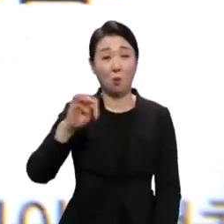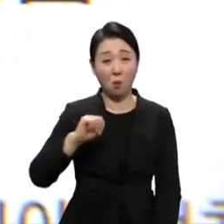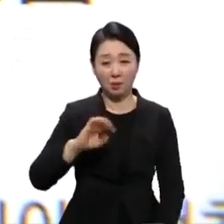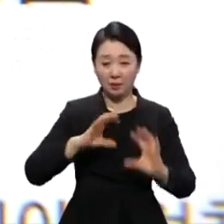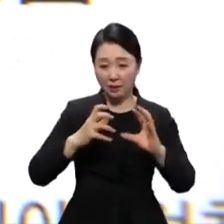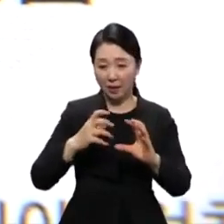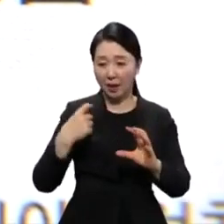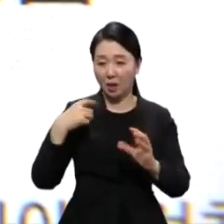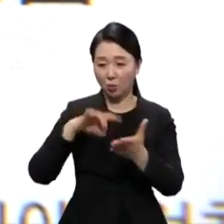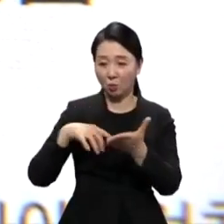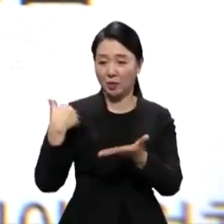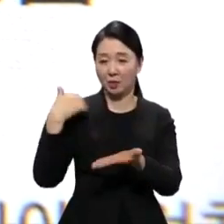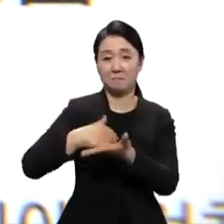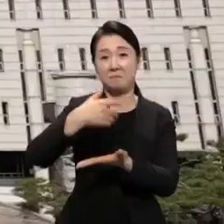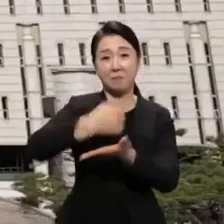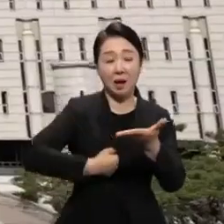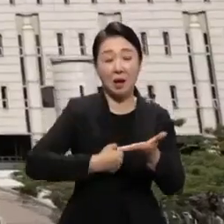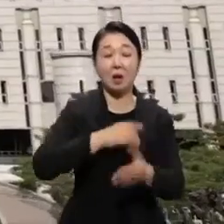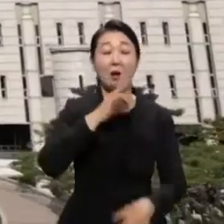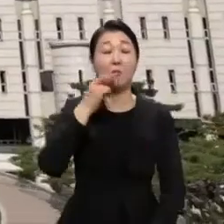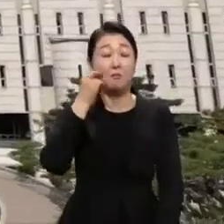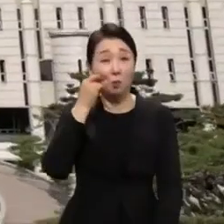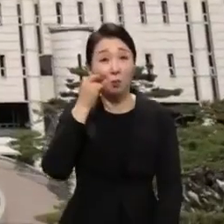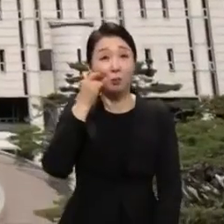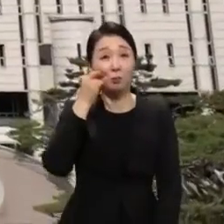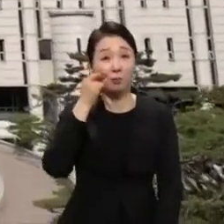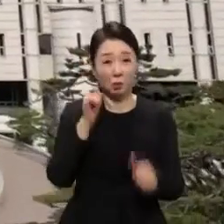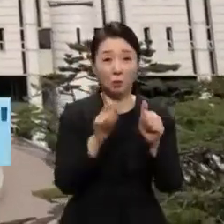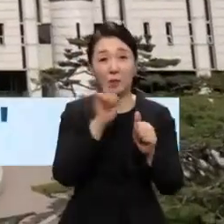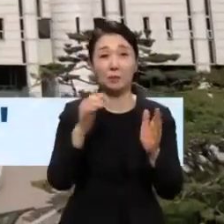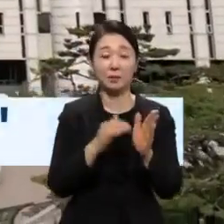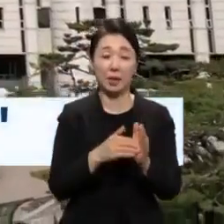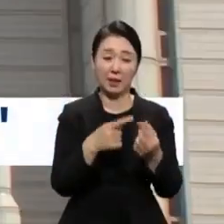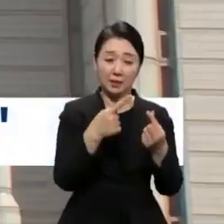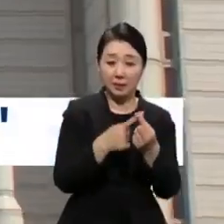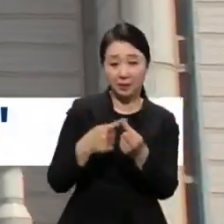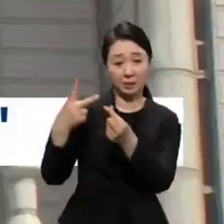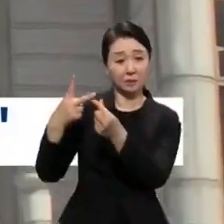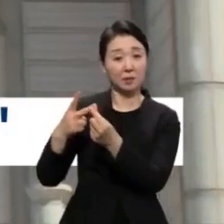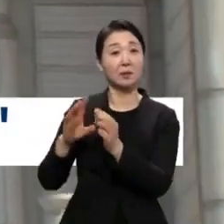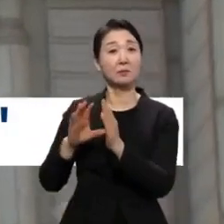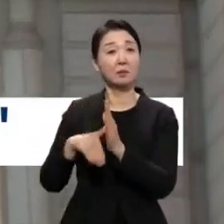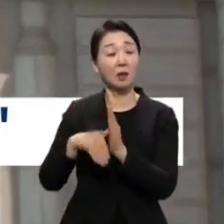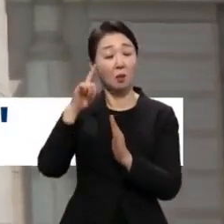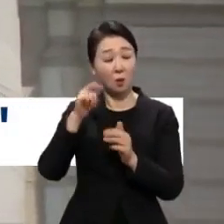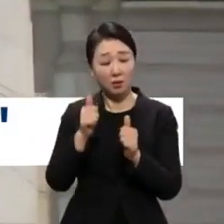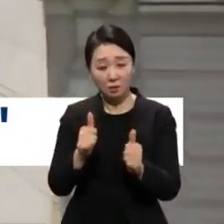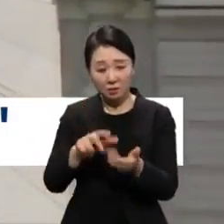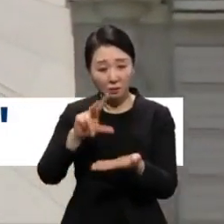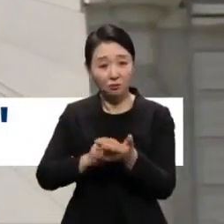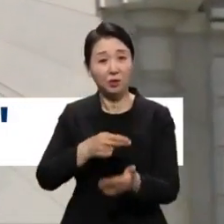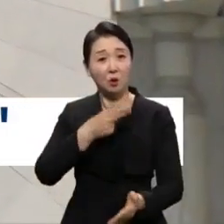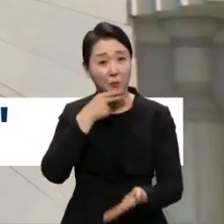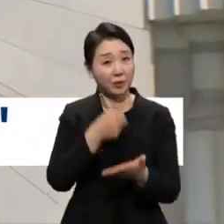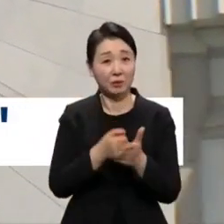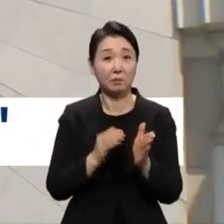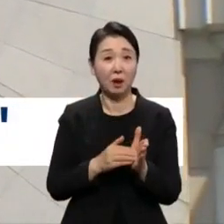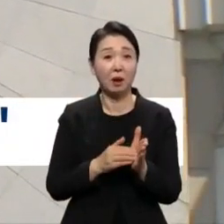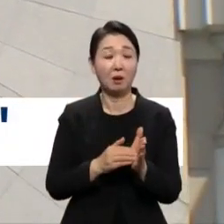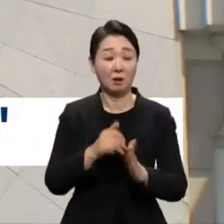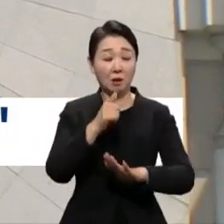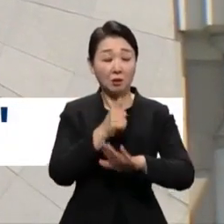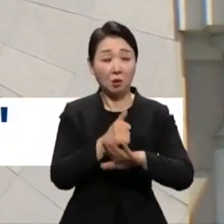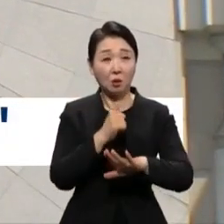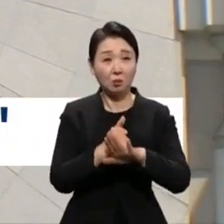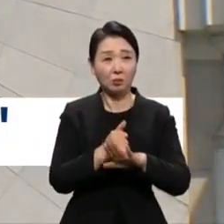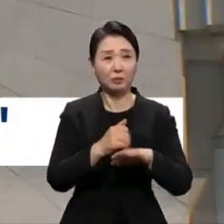환수해 안 된다며 소송을 했습니다 하지만 심에 이어 지난달 20 역시도 절차에 문제가 없었다고 결정하자 결국